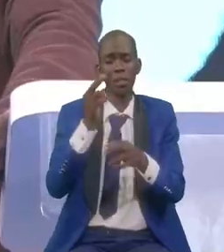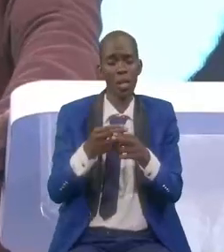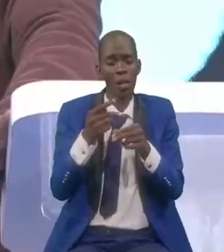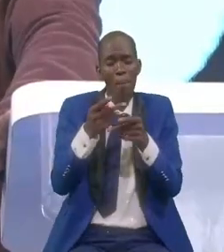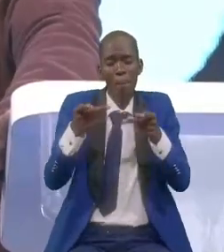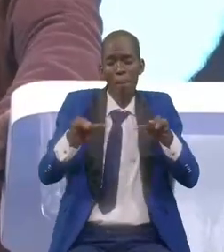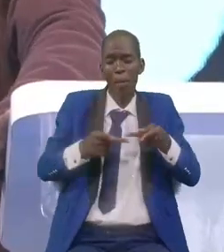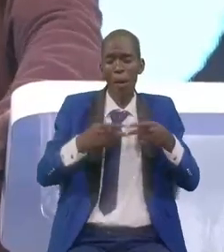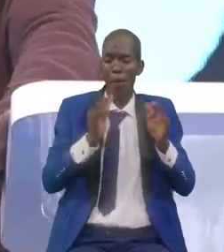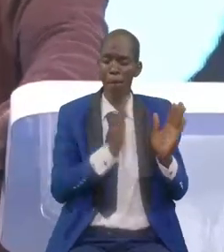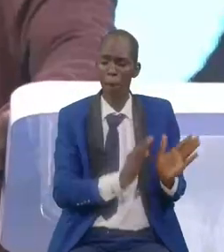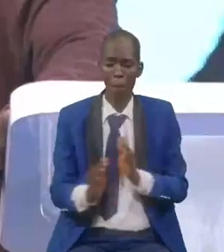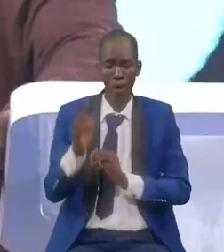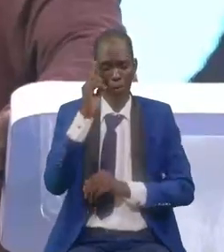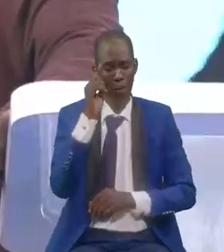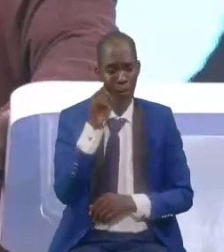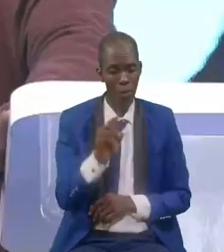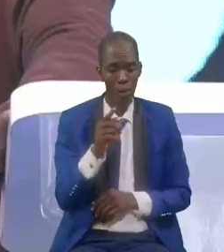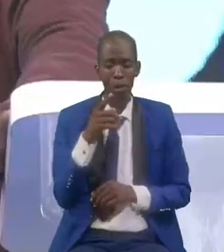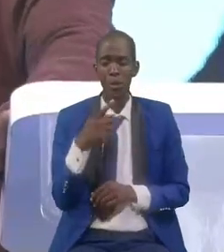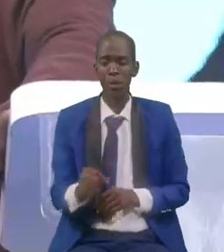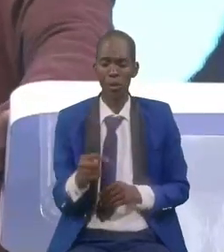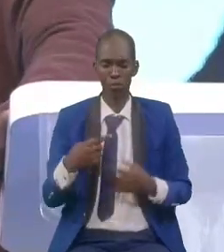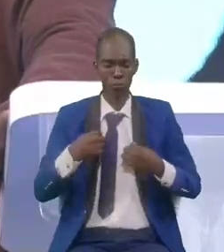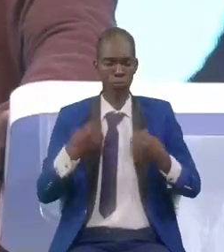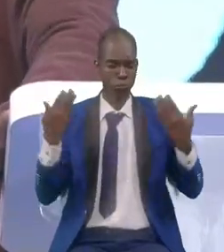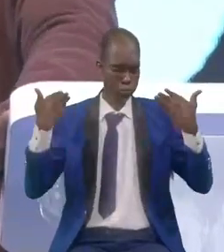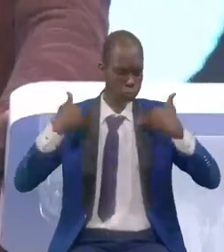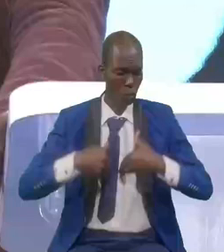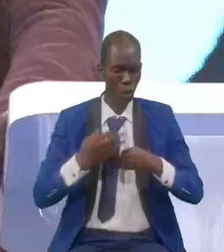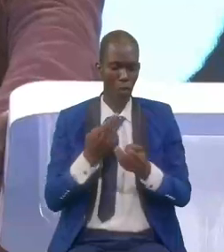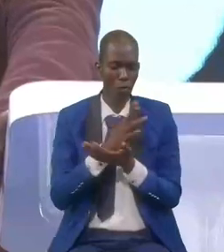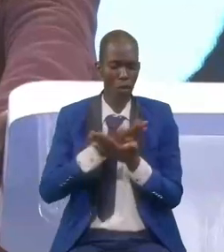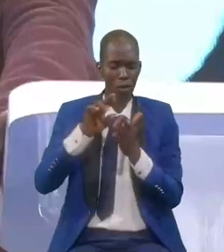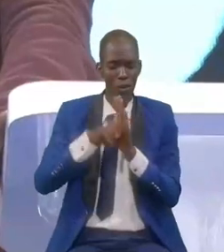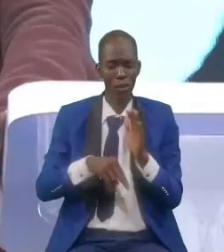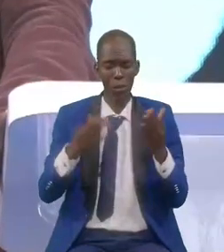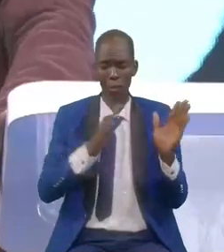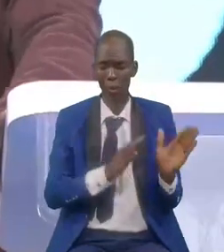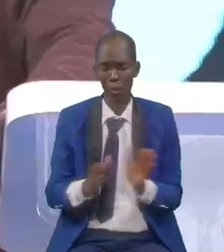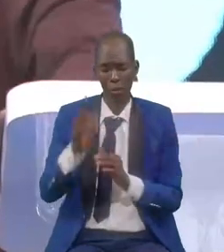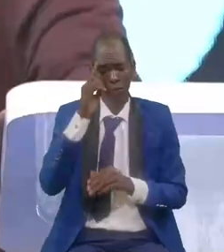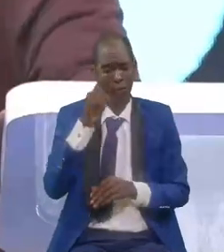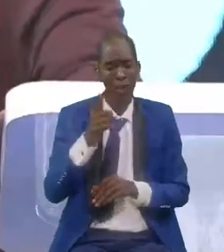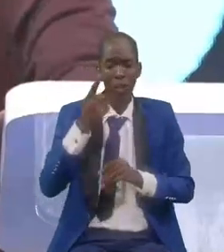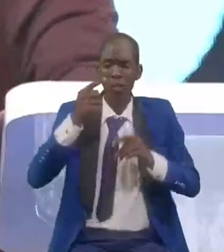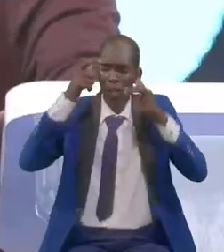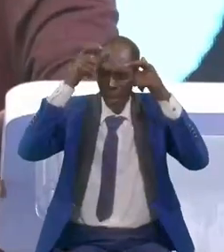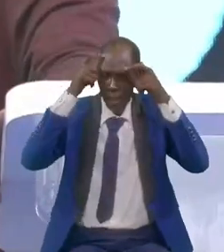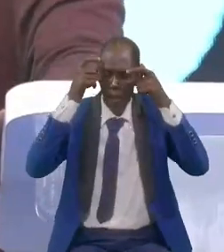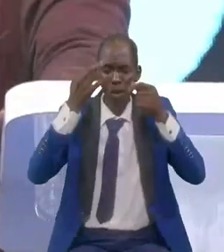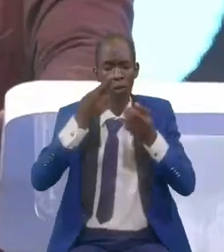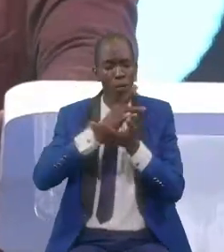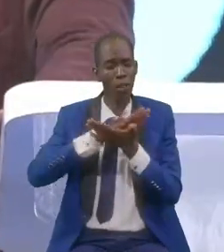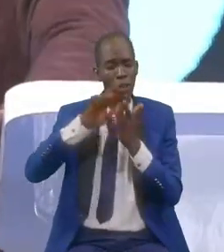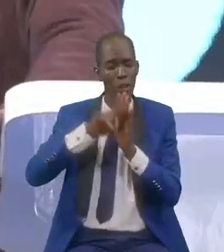La place qui leur est réservée, la robe de justice qui leur est réservée, la couronne de justice qui leur